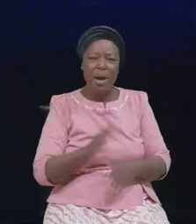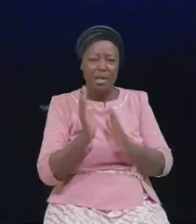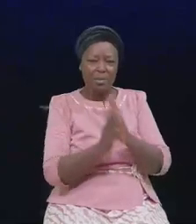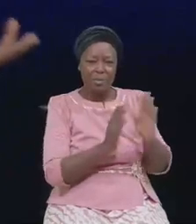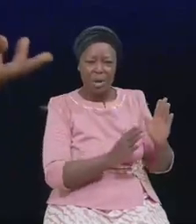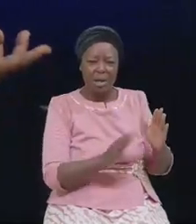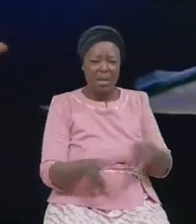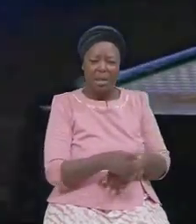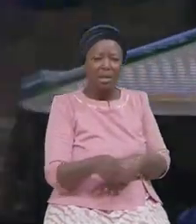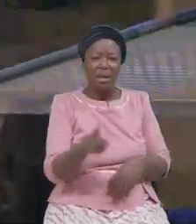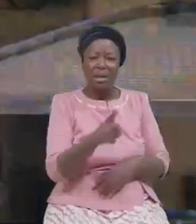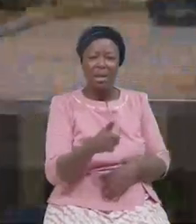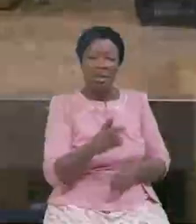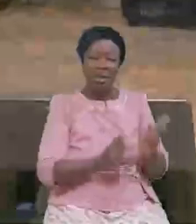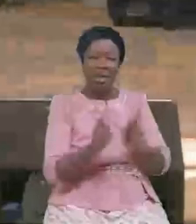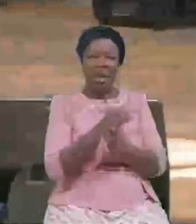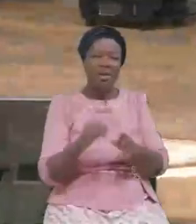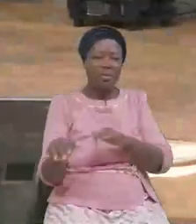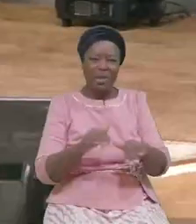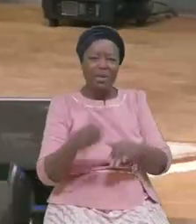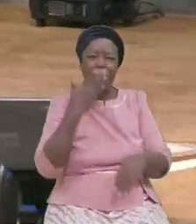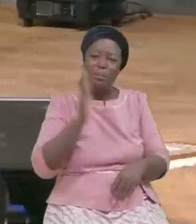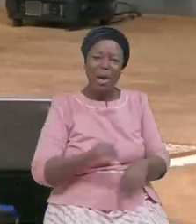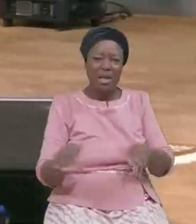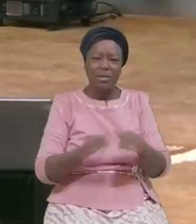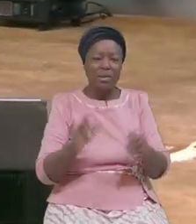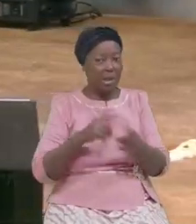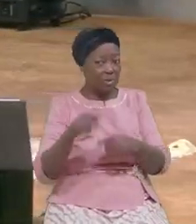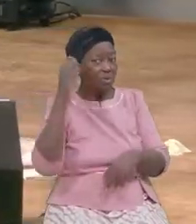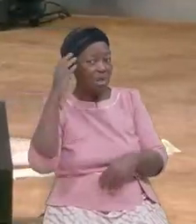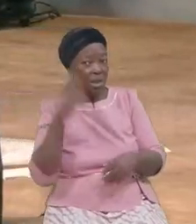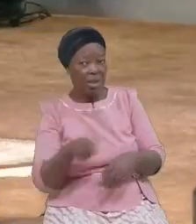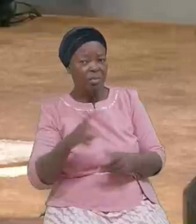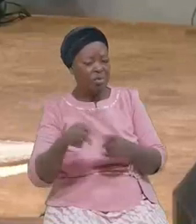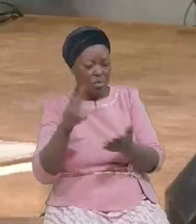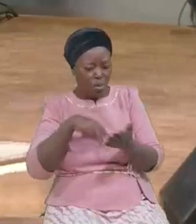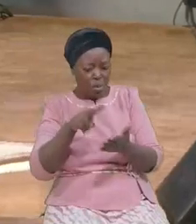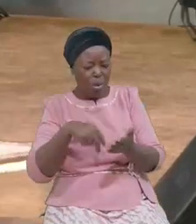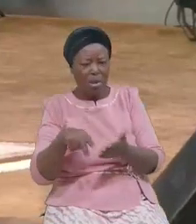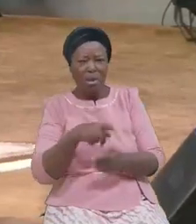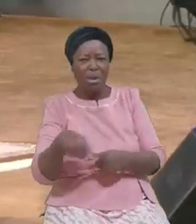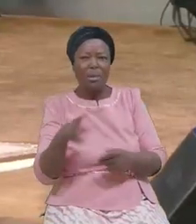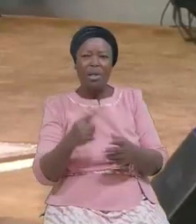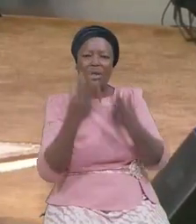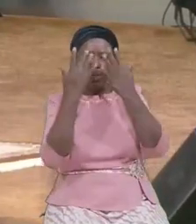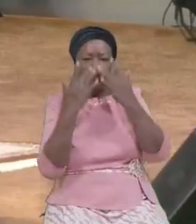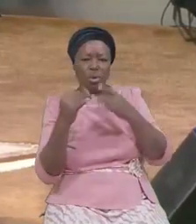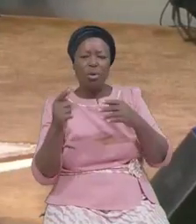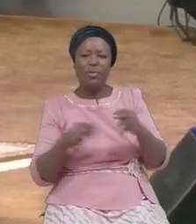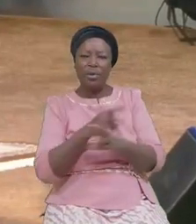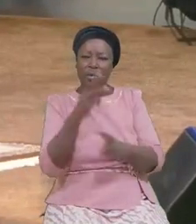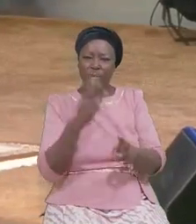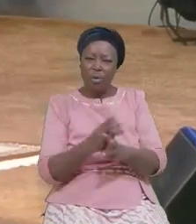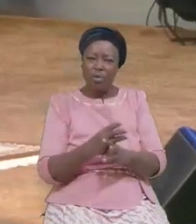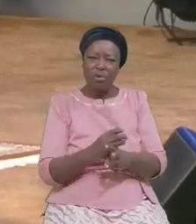sortes d'activités, les mauvaises activités qui se font dans le monde, vous les écoutez, vous les lisez dans les journaux, la souffrance, la tristesse du monde,